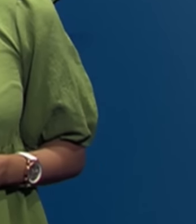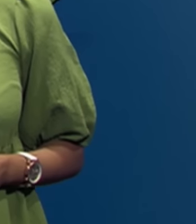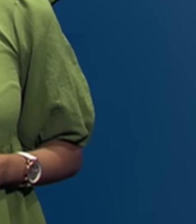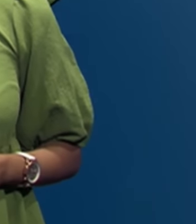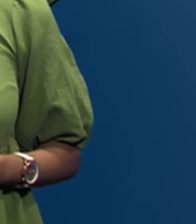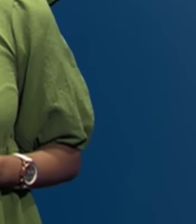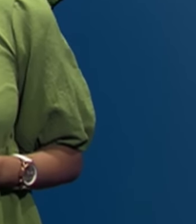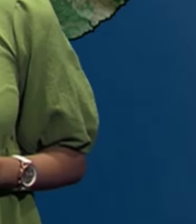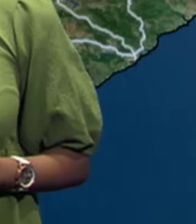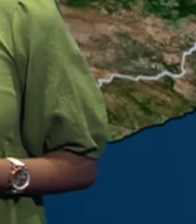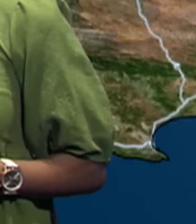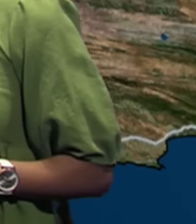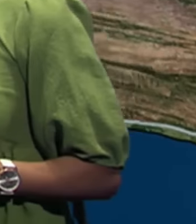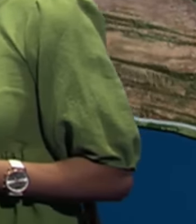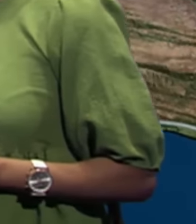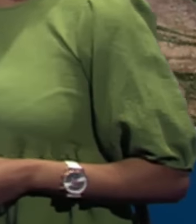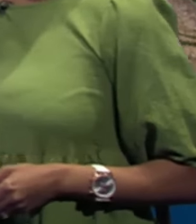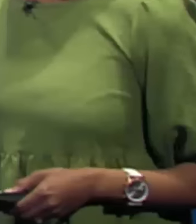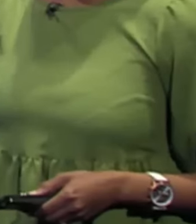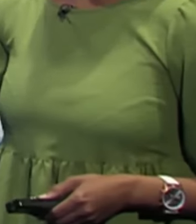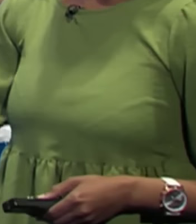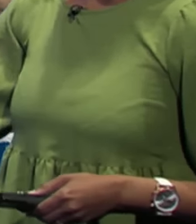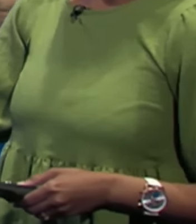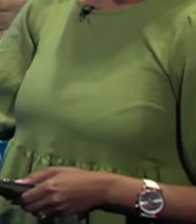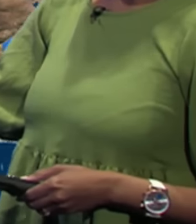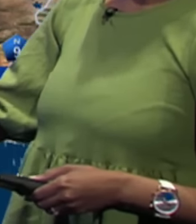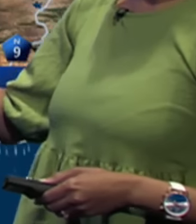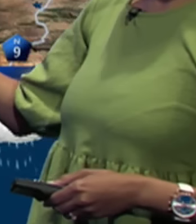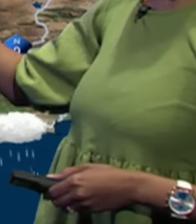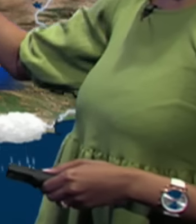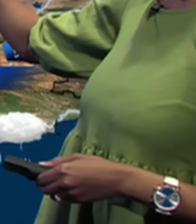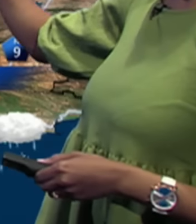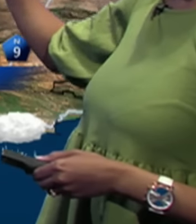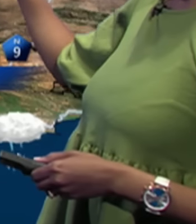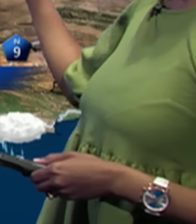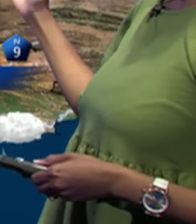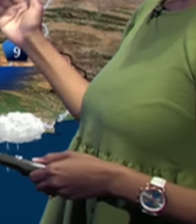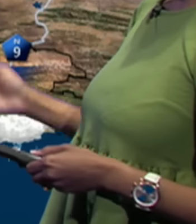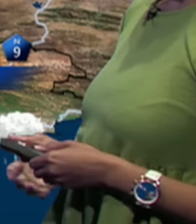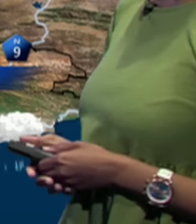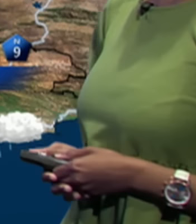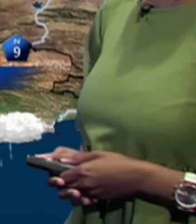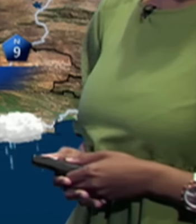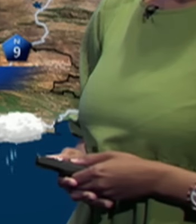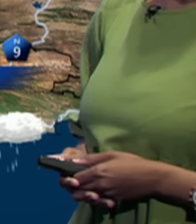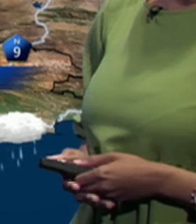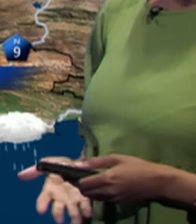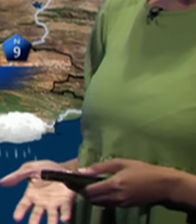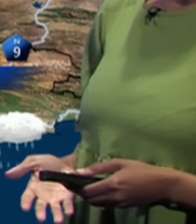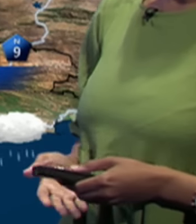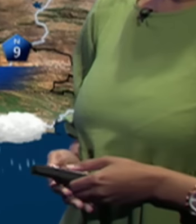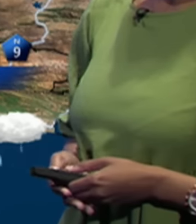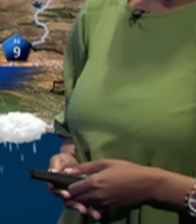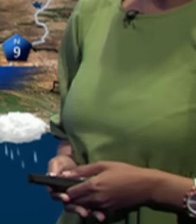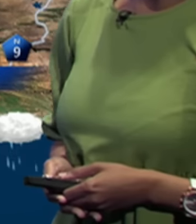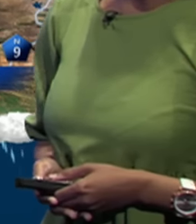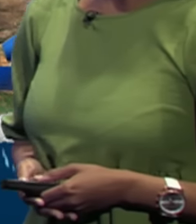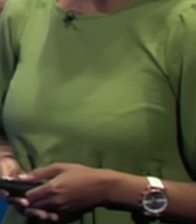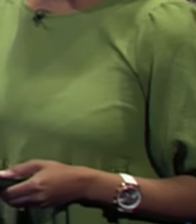le 10 go a go di le 29 Western Cape go tla nna le gone go nna le tlhabo ya letsatsi Beaufort West ke digata di le 13 go a go